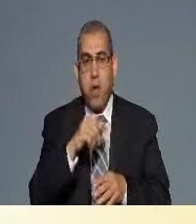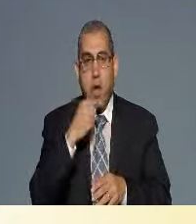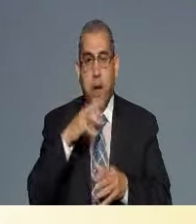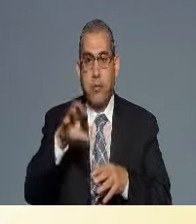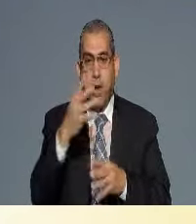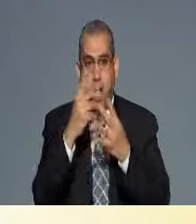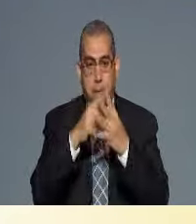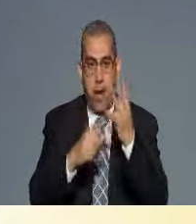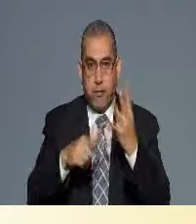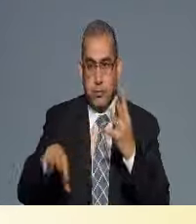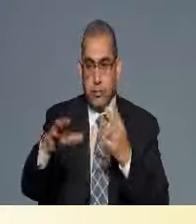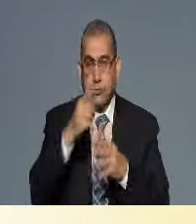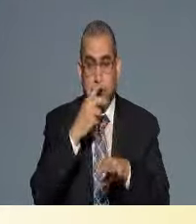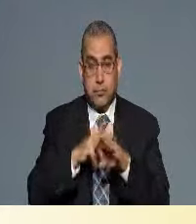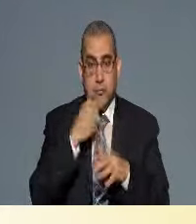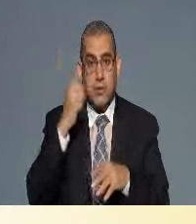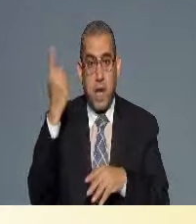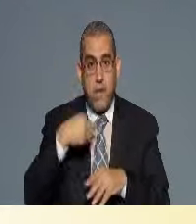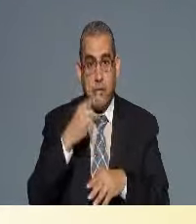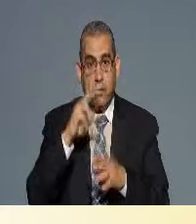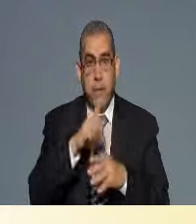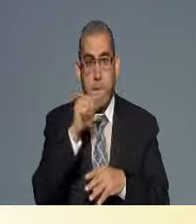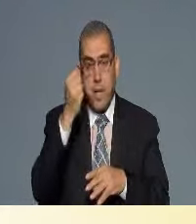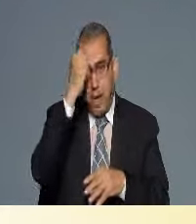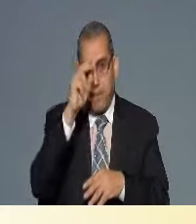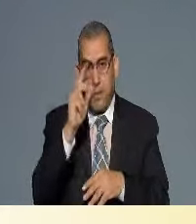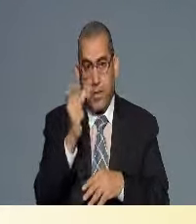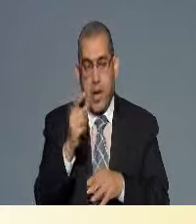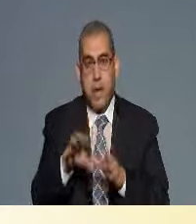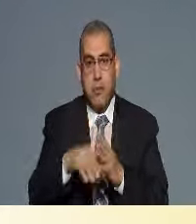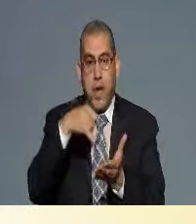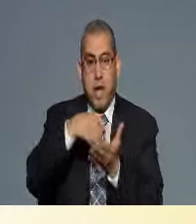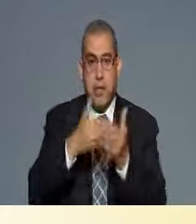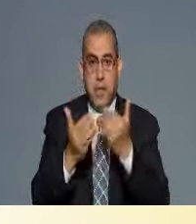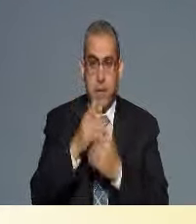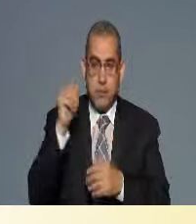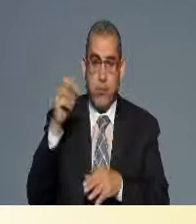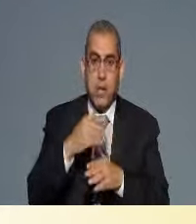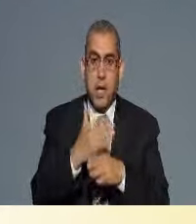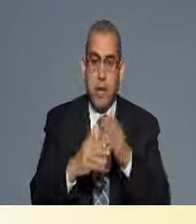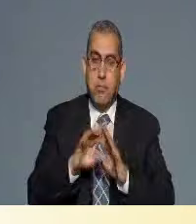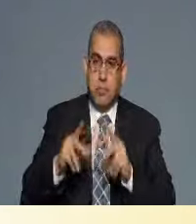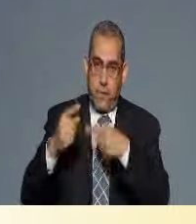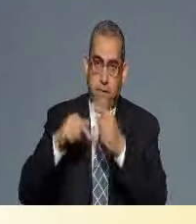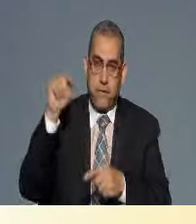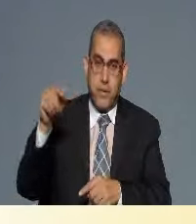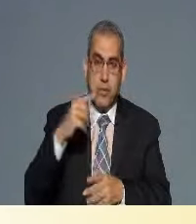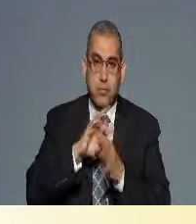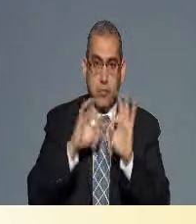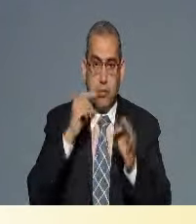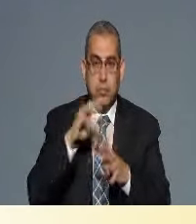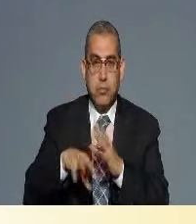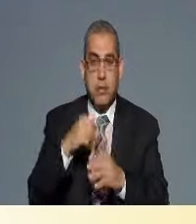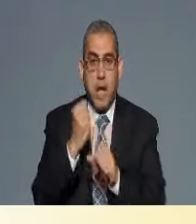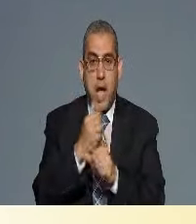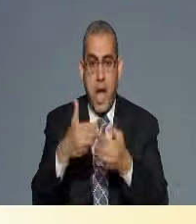موجودين. سيادتك امرت بتنفيذ 100 الف طن سيادتك في العاصمه الاداريه، والجهاز يقوم على تنفيذهم، يبقى اللي بينفذوا الجهاز حاليا